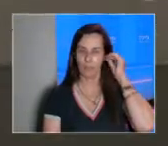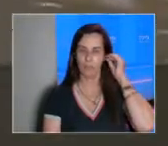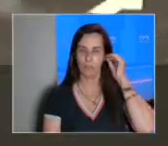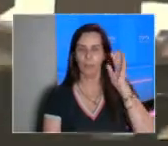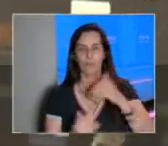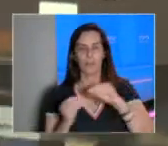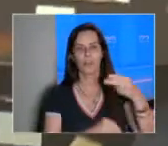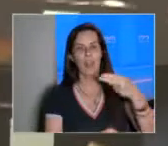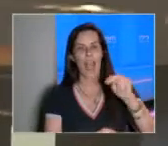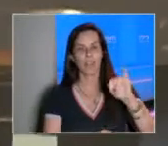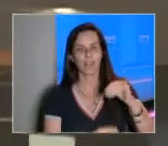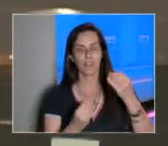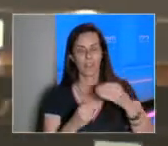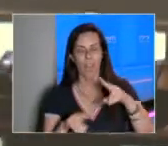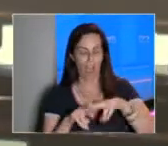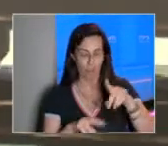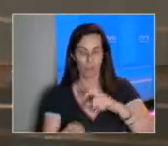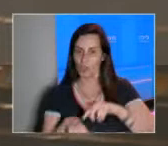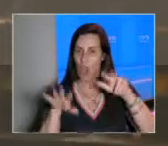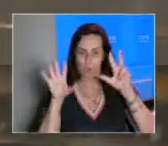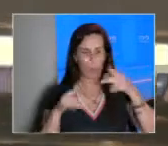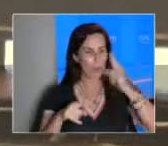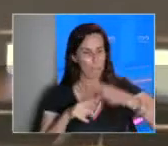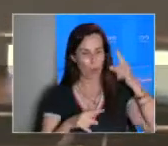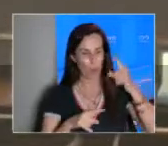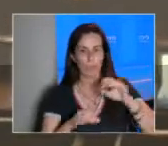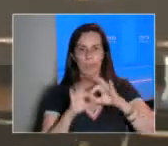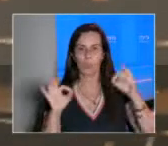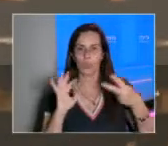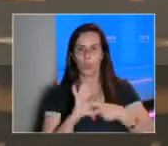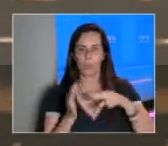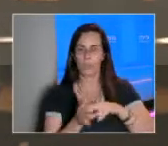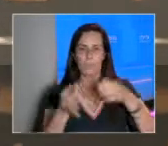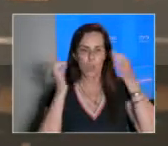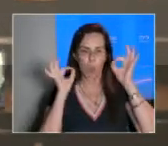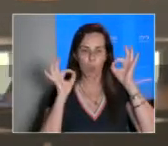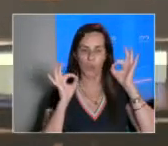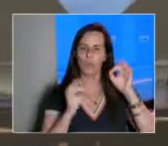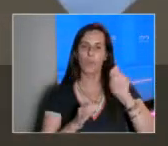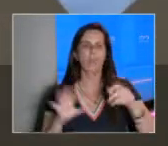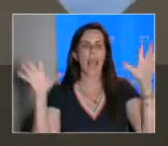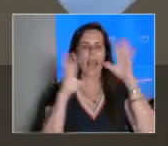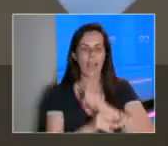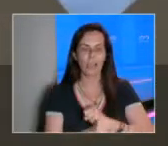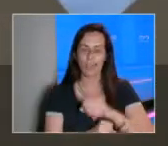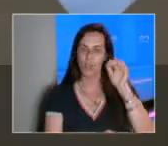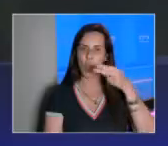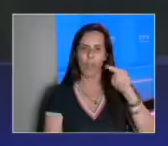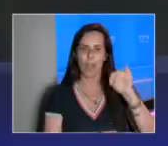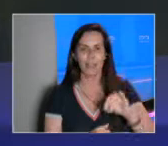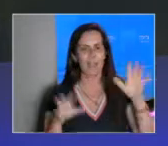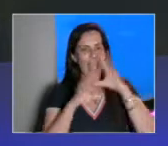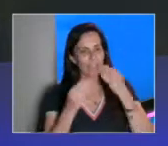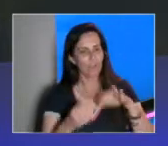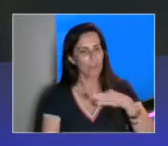אני זובידה עכשיו, שמיד אחרינו בשעה 8 בדיוק יפתח כאן תוכנית מיוחדת של משכן לילה. שלום אני. ערב